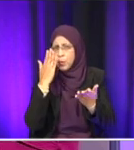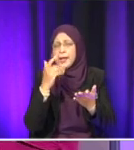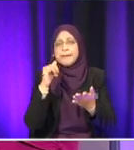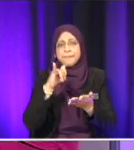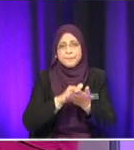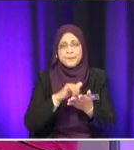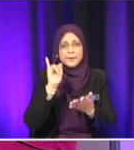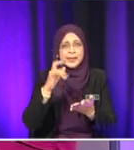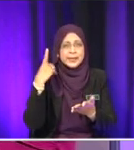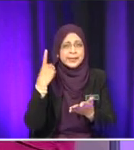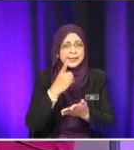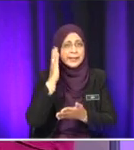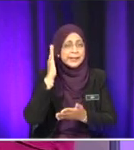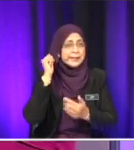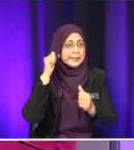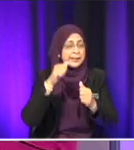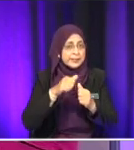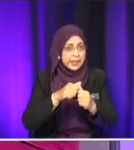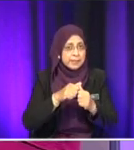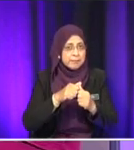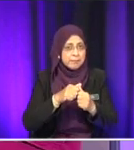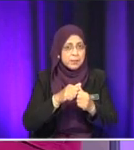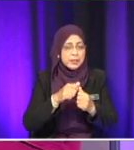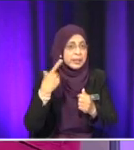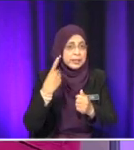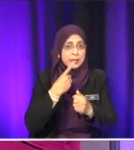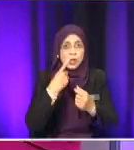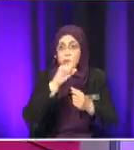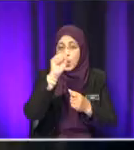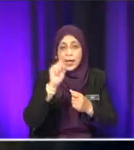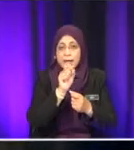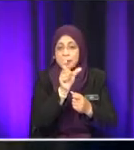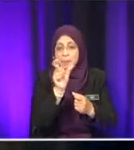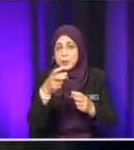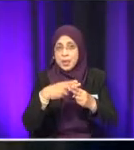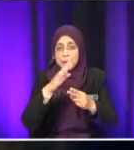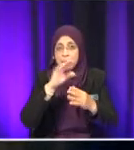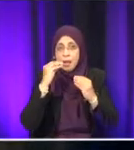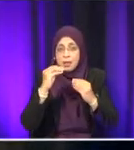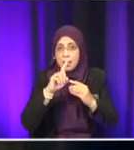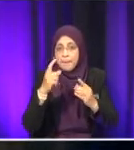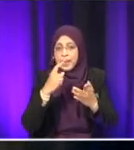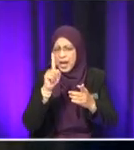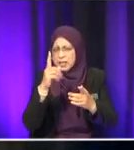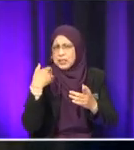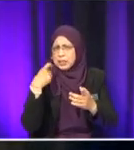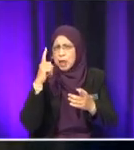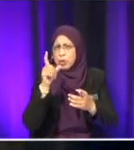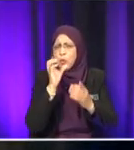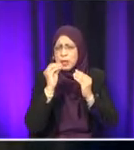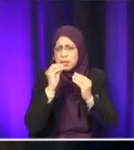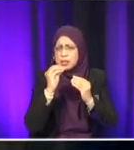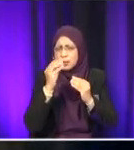kita akan ingat dan kita dengan jawaban kita contohnya seni pop kalau kita lihat